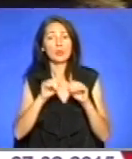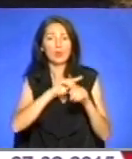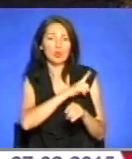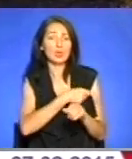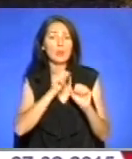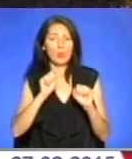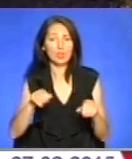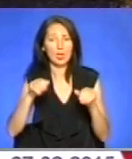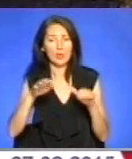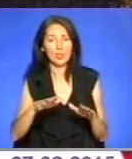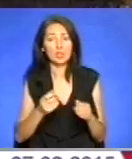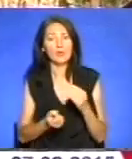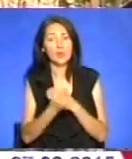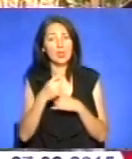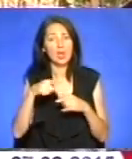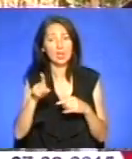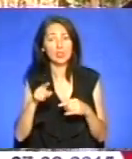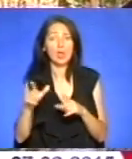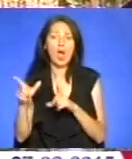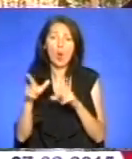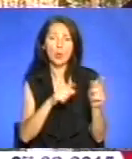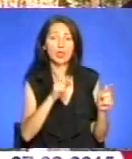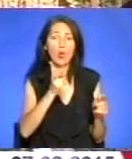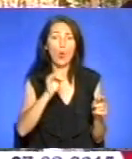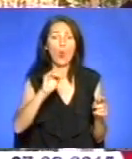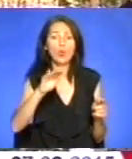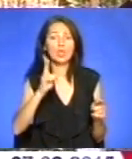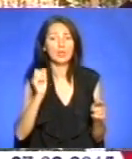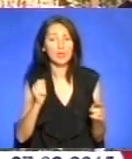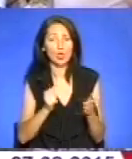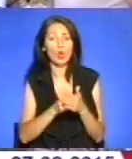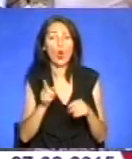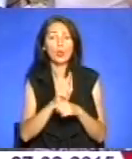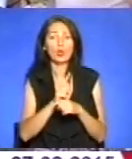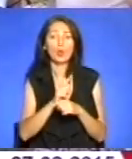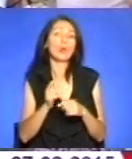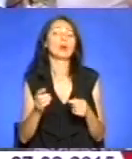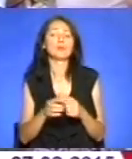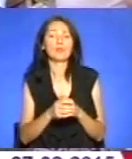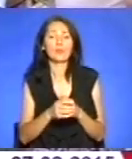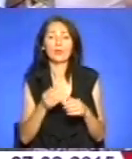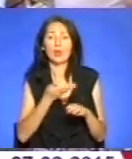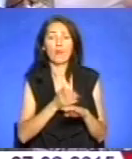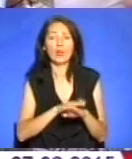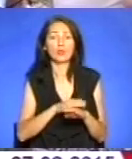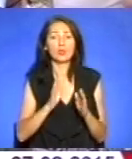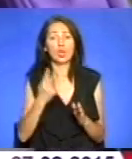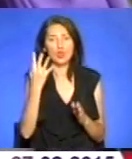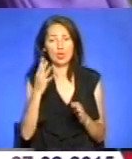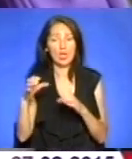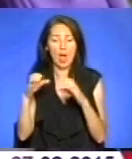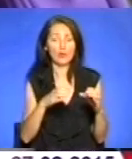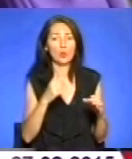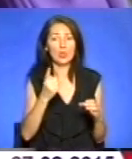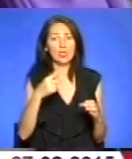вирішити можна, виникає інша. Добратися з Кутківець до Тернополя, наче виграти в лотерею. Лише 4 автобуси на